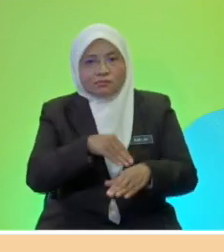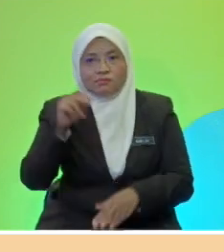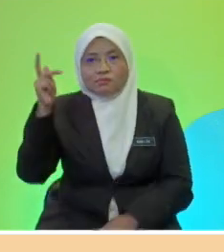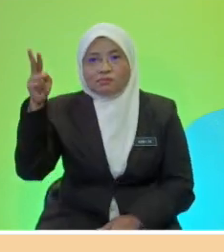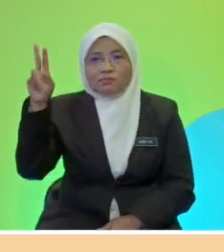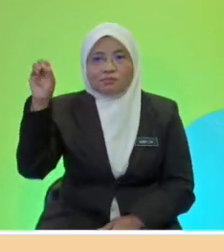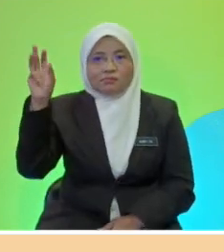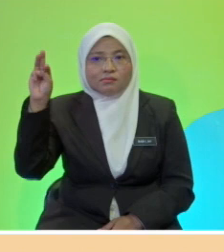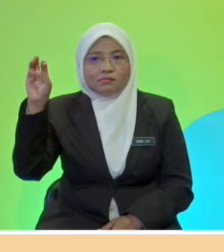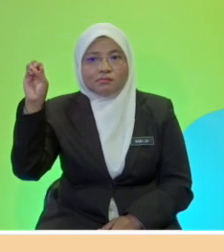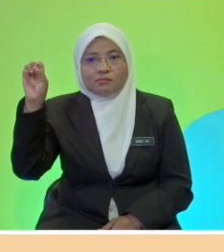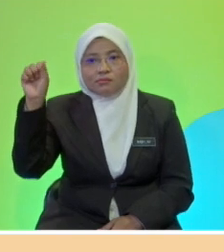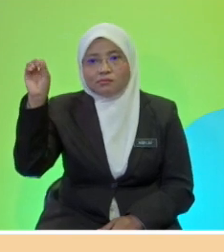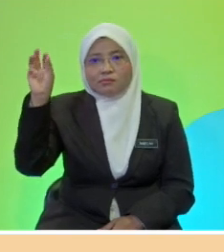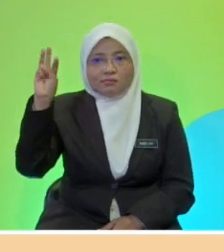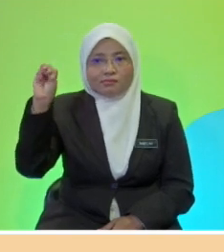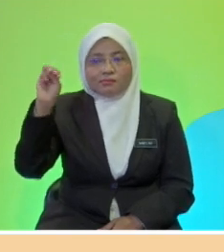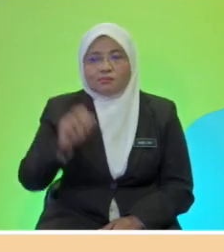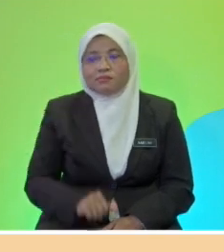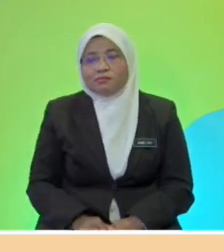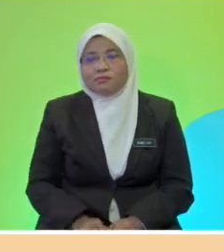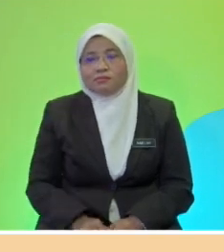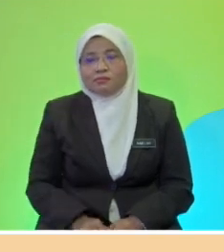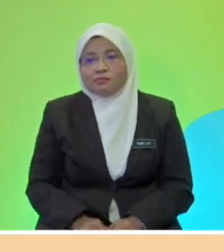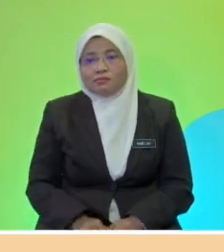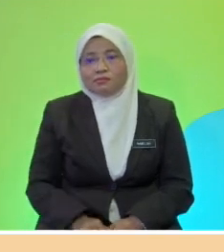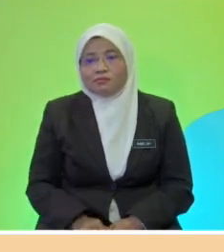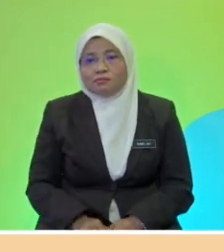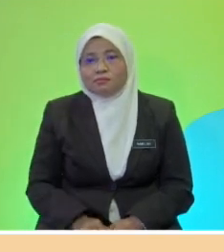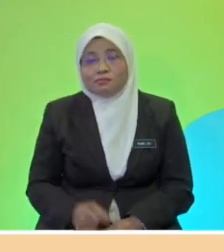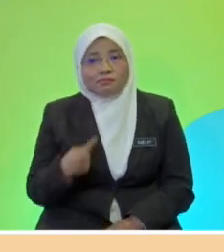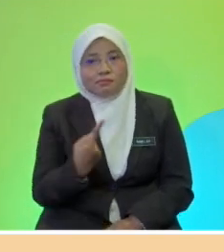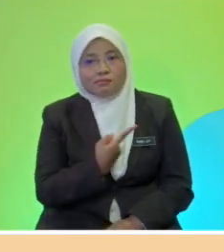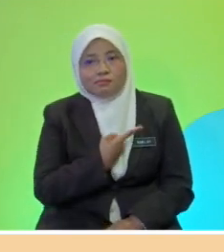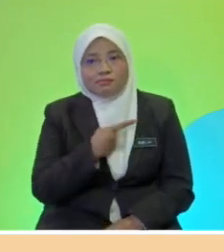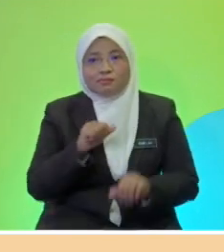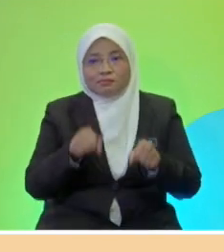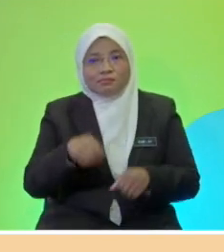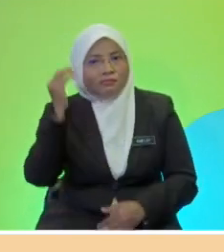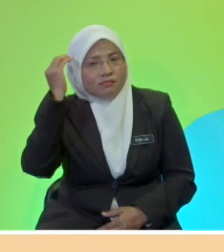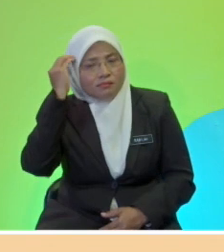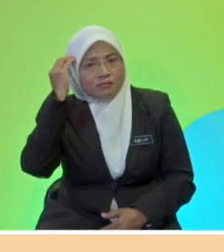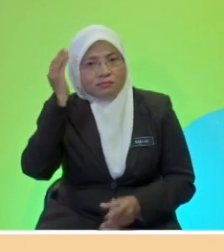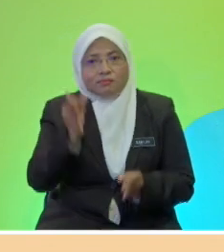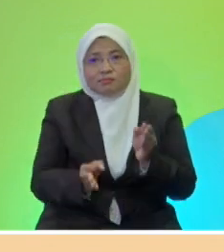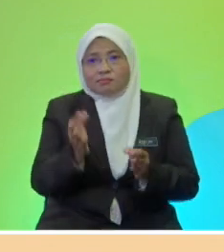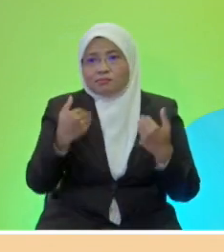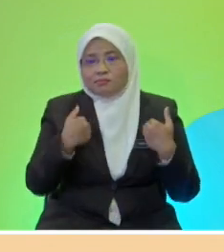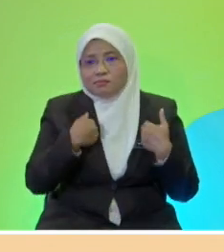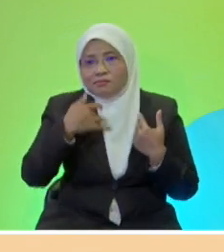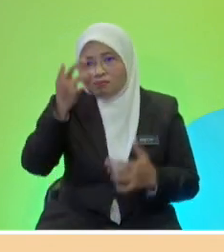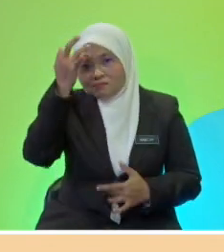Hari ini kita boleh mengesan lebih awal Bagaimana penyakit gangguan jin ini berlaku